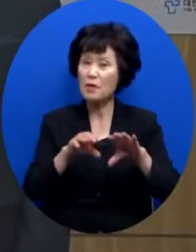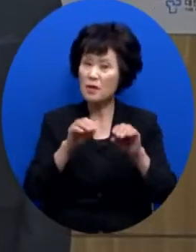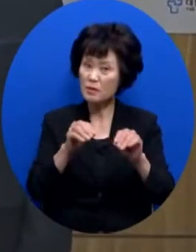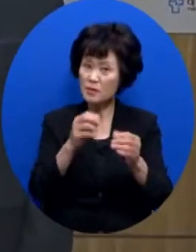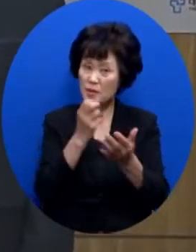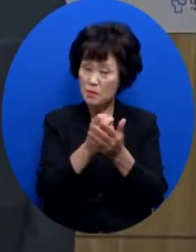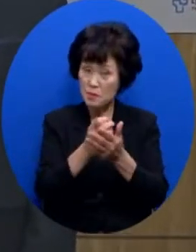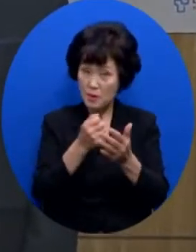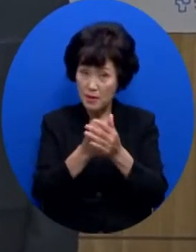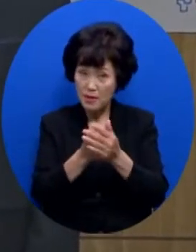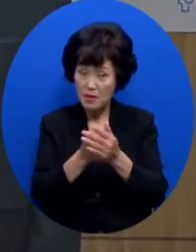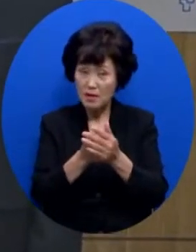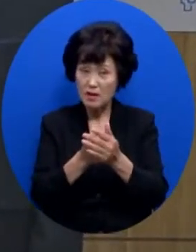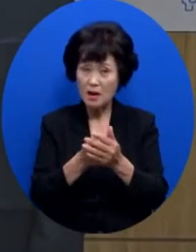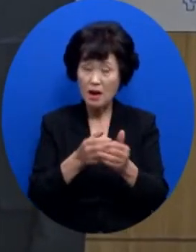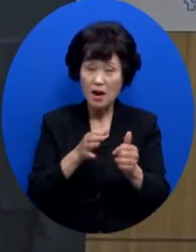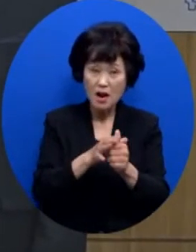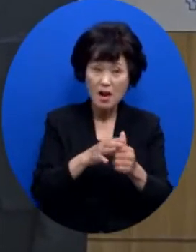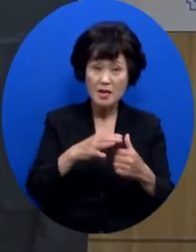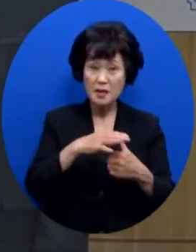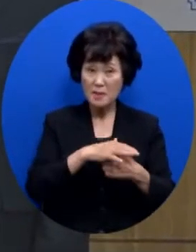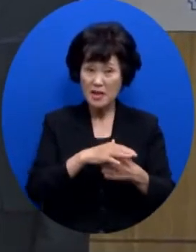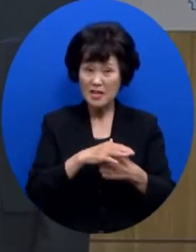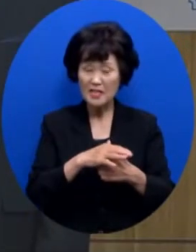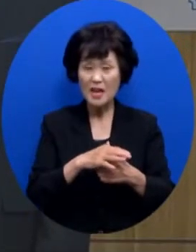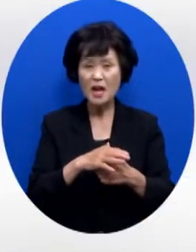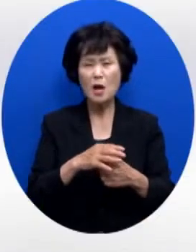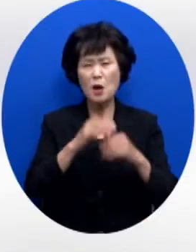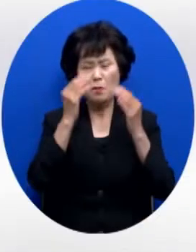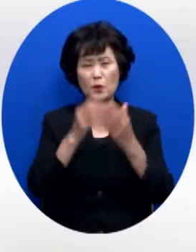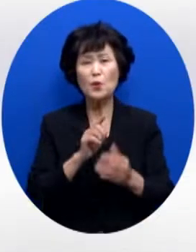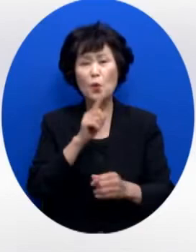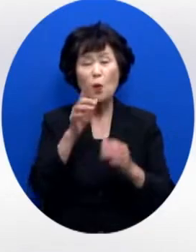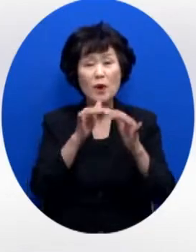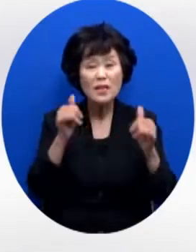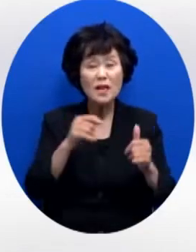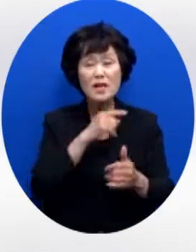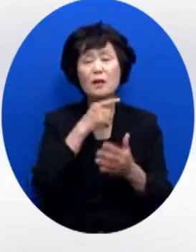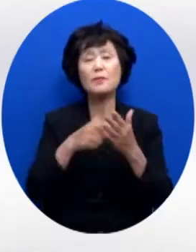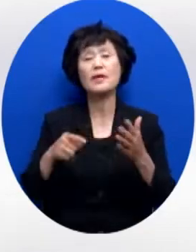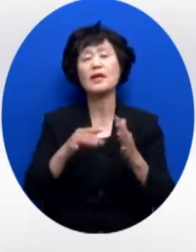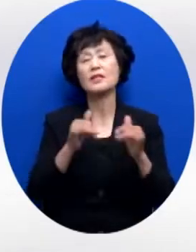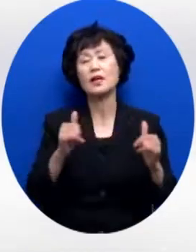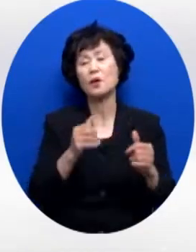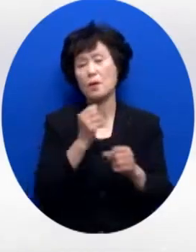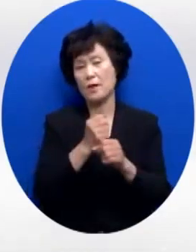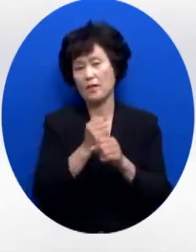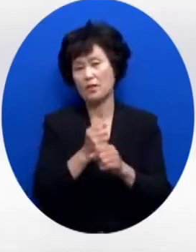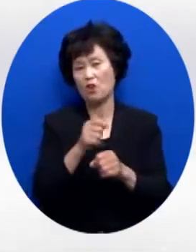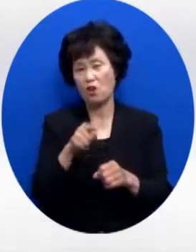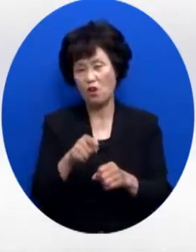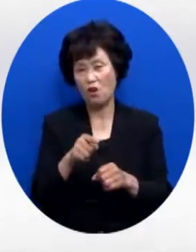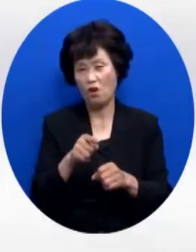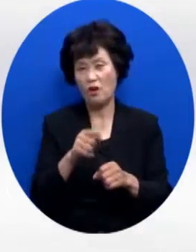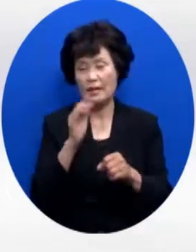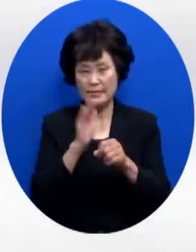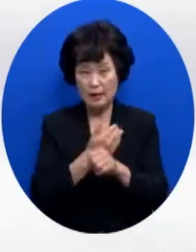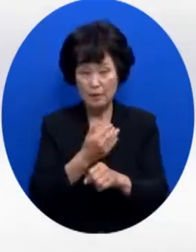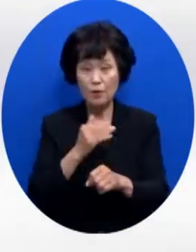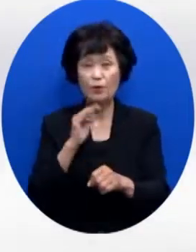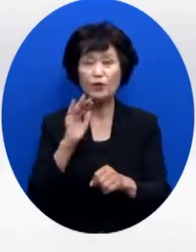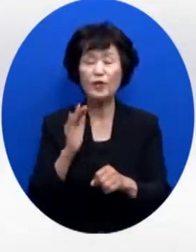가해자와 피해자 고발자 와 범죄자로 만드는 초 갈등 유발 법안 이라며 법 제정 시도를 즉시